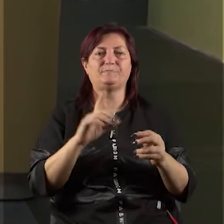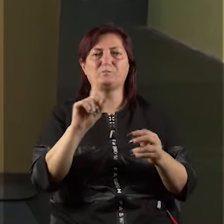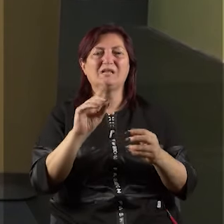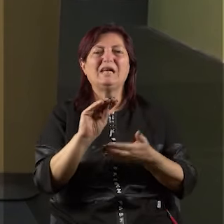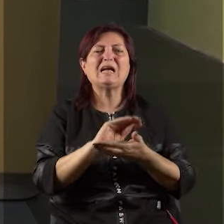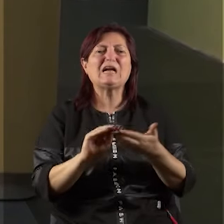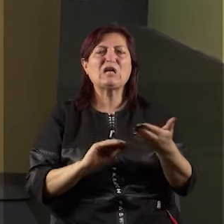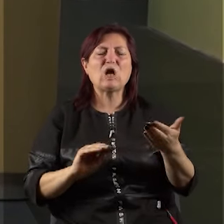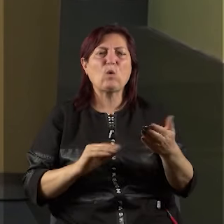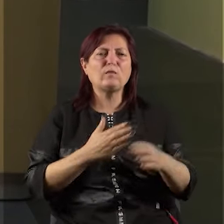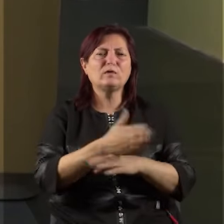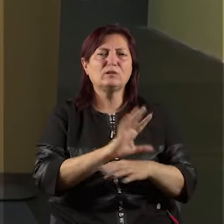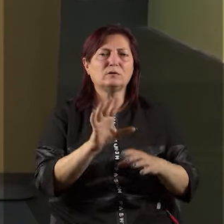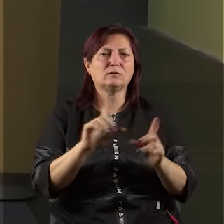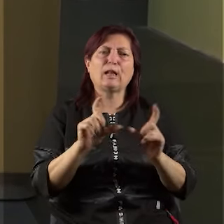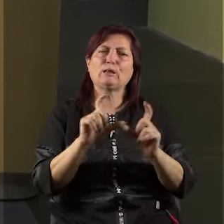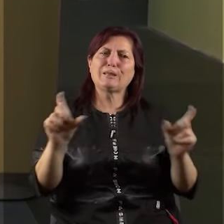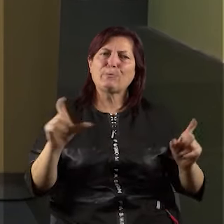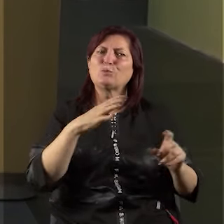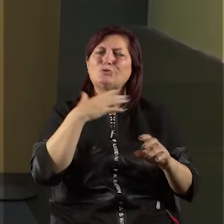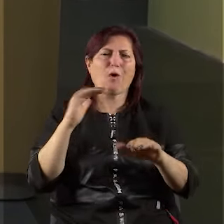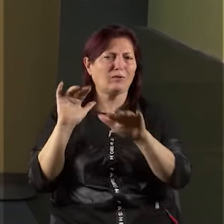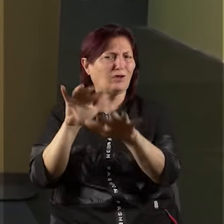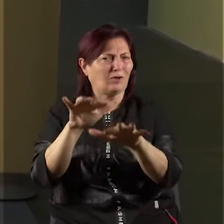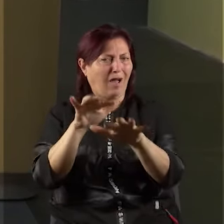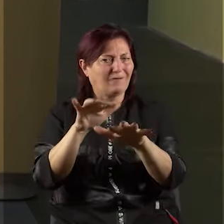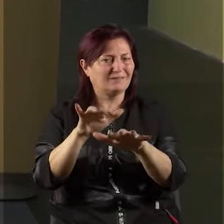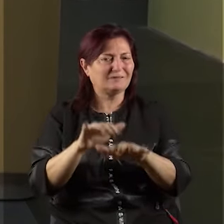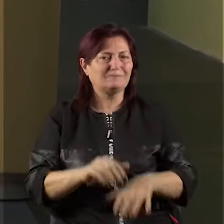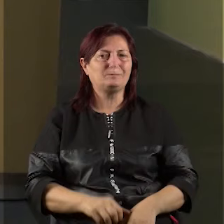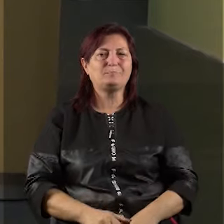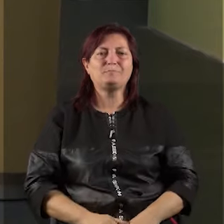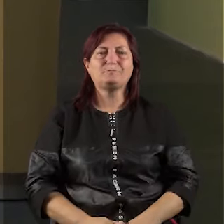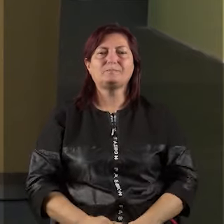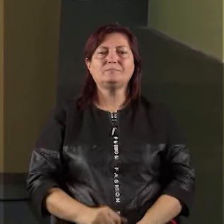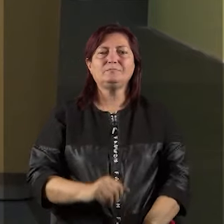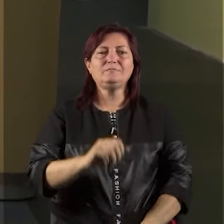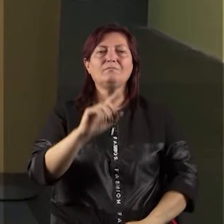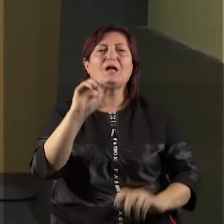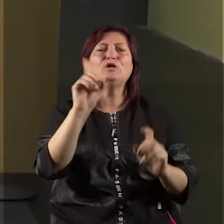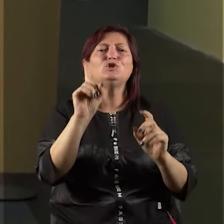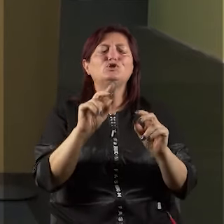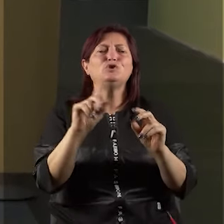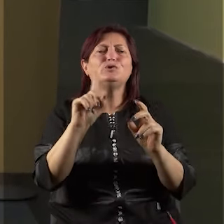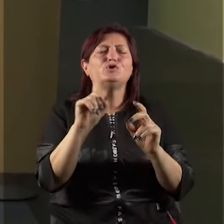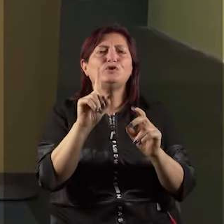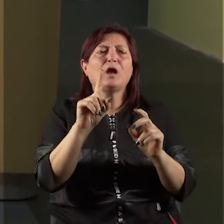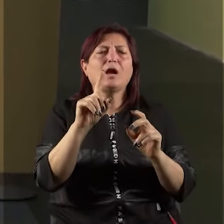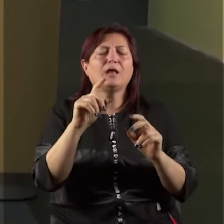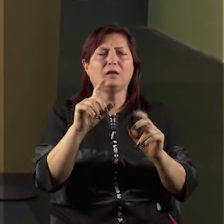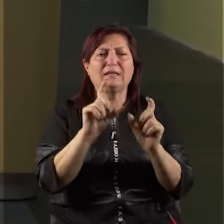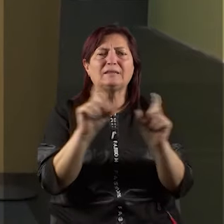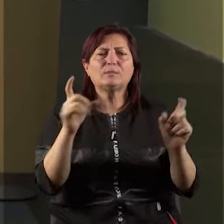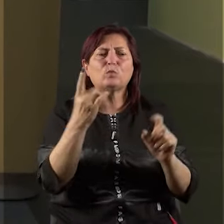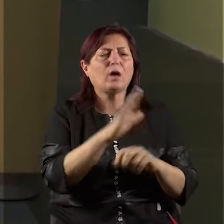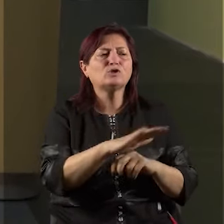գնում, դպրոցականներն են կարծես թե շատ գալիս միություն։ Ինչ է մատուցվում այդ ժամանակ, ինչն է իրենց հետաքրում,